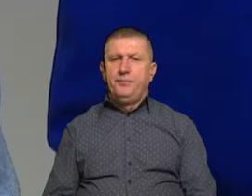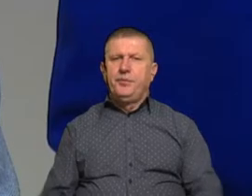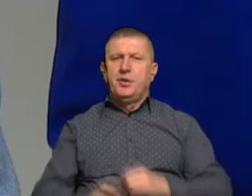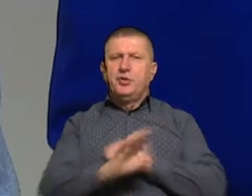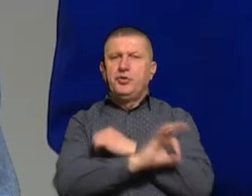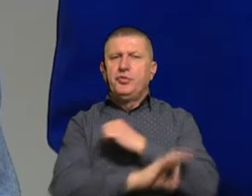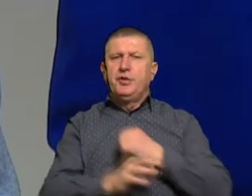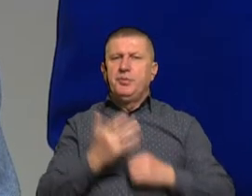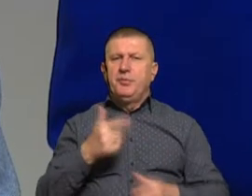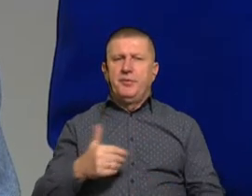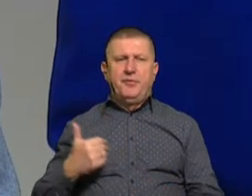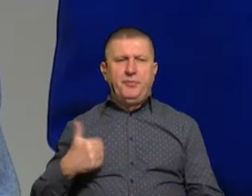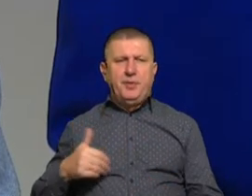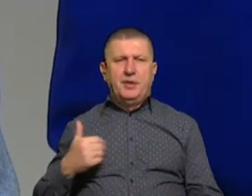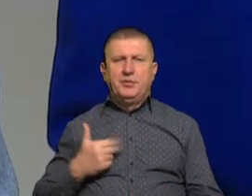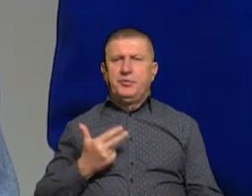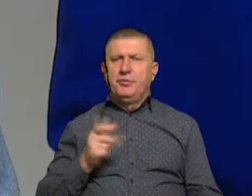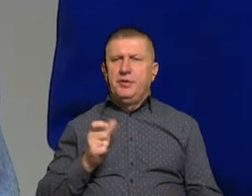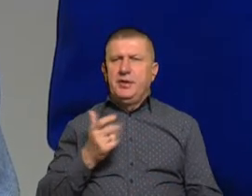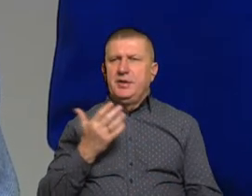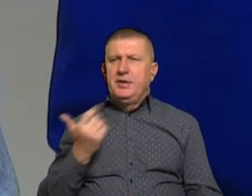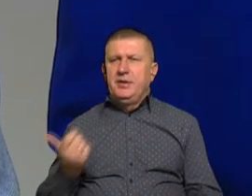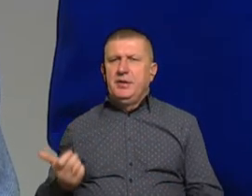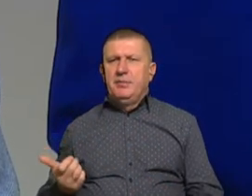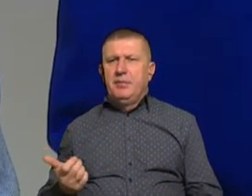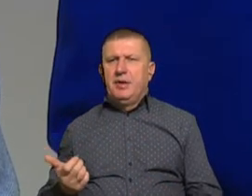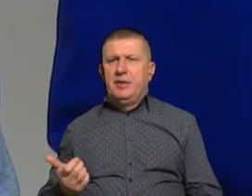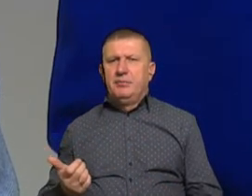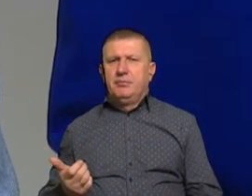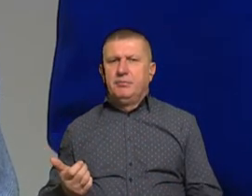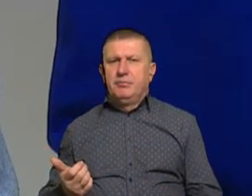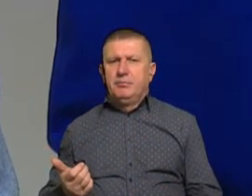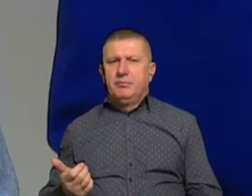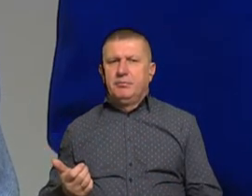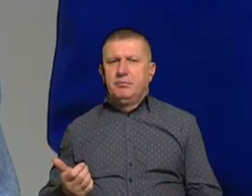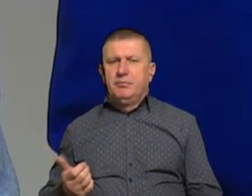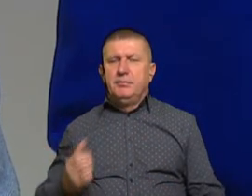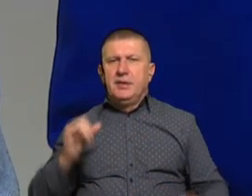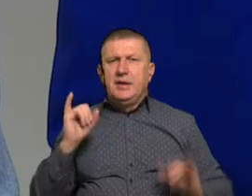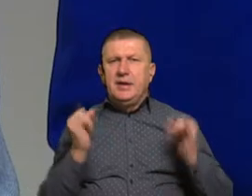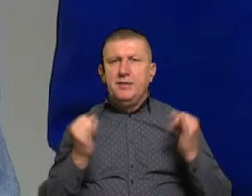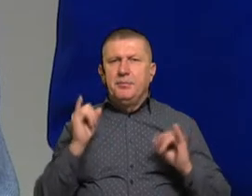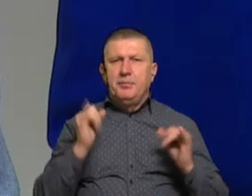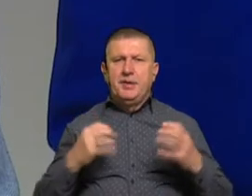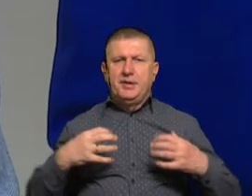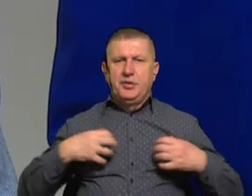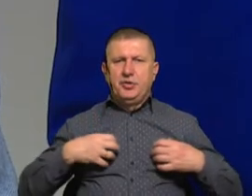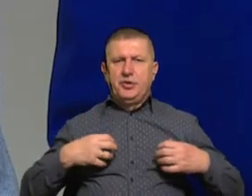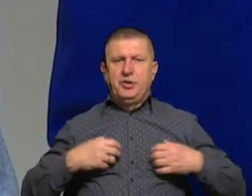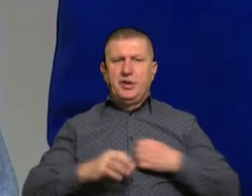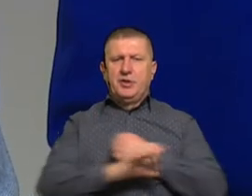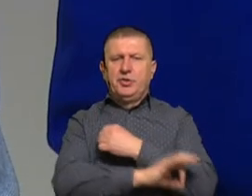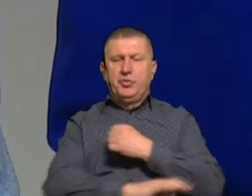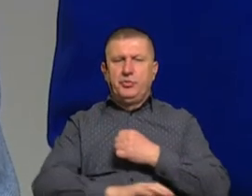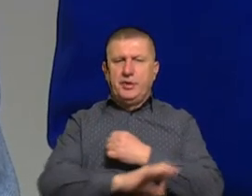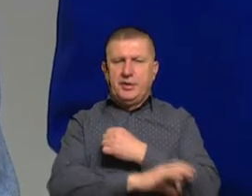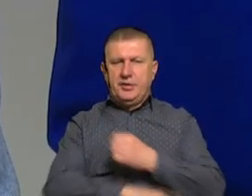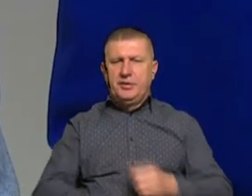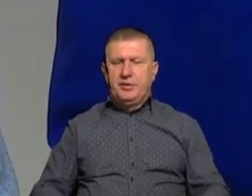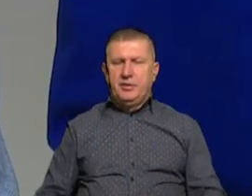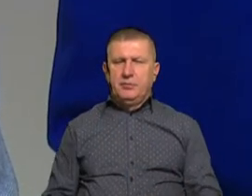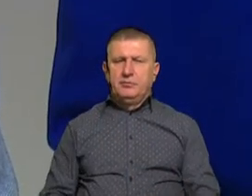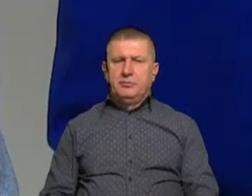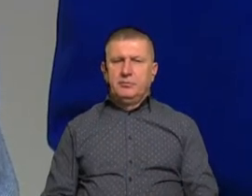studenci mówią, że w Bielsku niestety nic się nie dzieje w temacie imprez życia studenckiego. Teraz